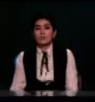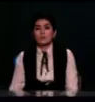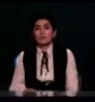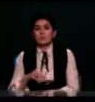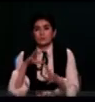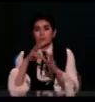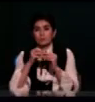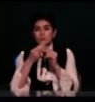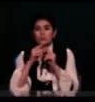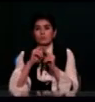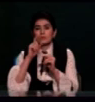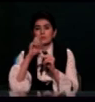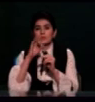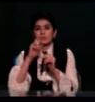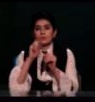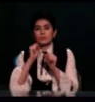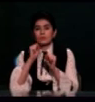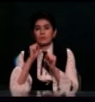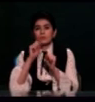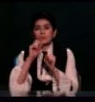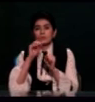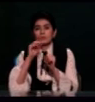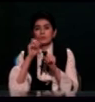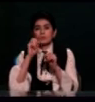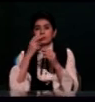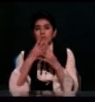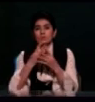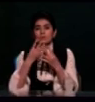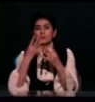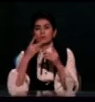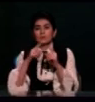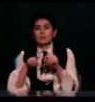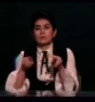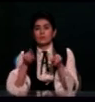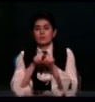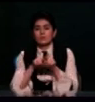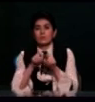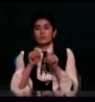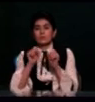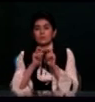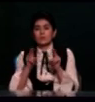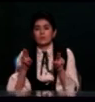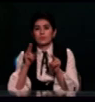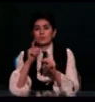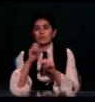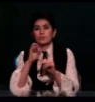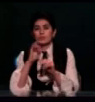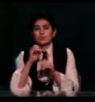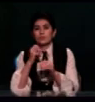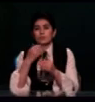цитоплазмы, перемещаются хлоропласты вдоль клеточной стенки. А здесь мы видим, что у нас